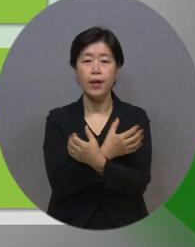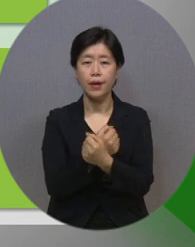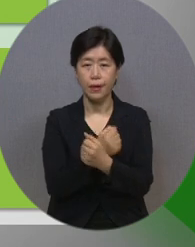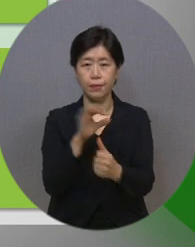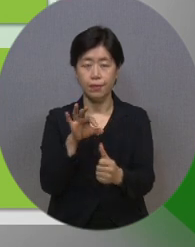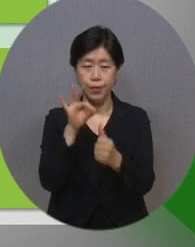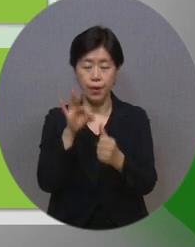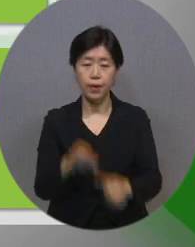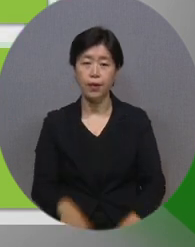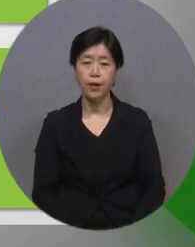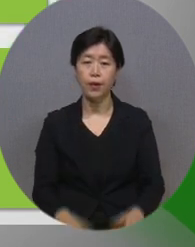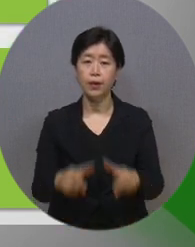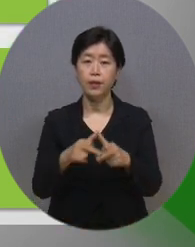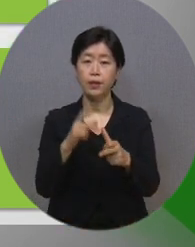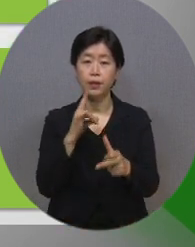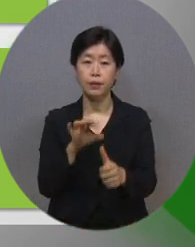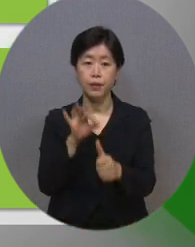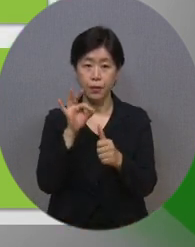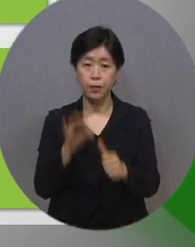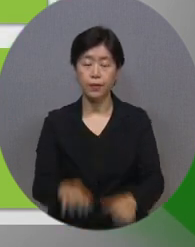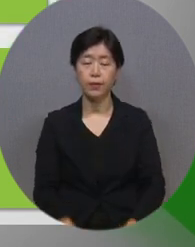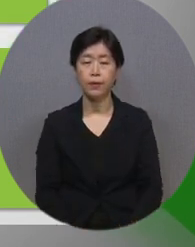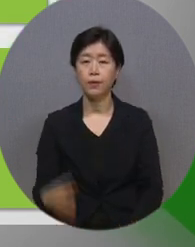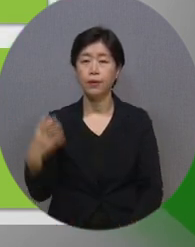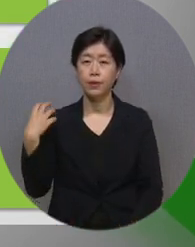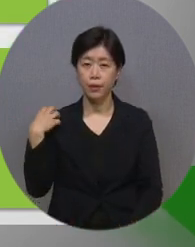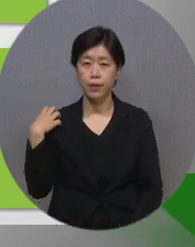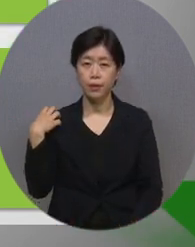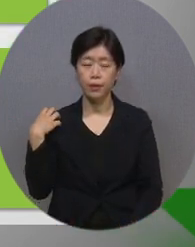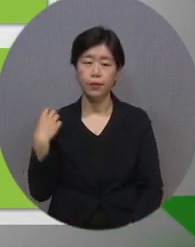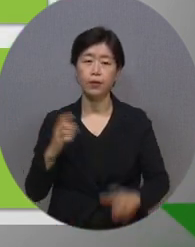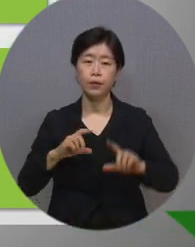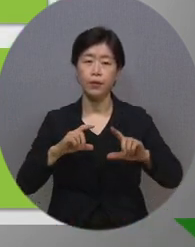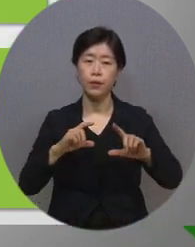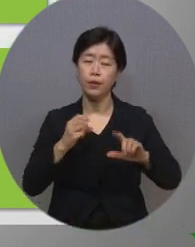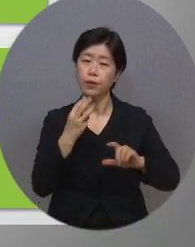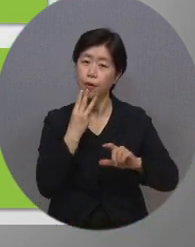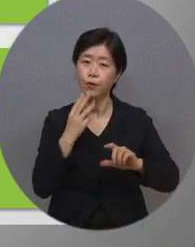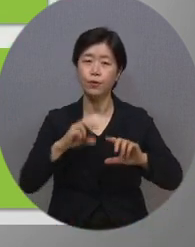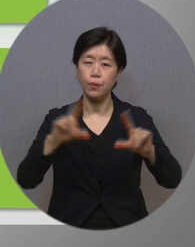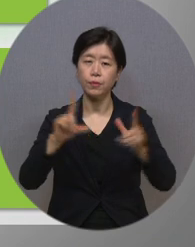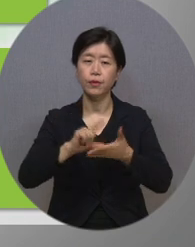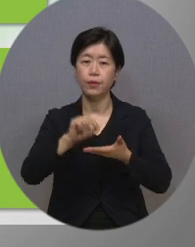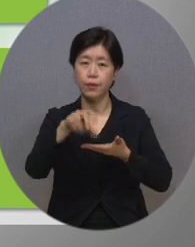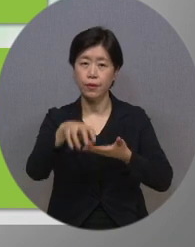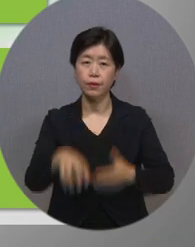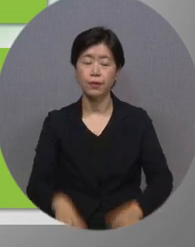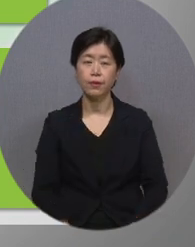모집합니다. 장애인만 채용하며 담당지사는 서울 동부지사입니다.